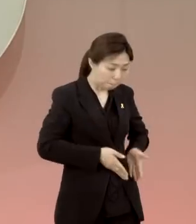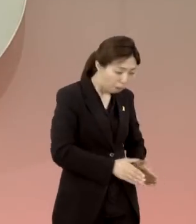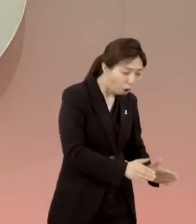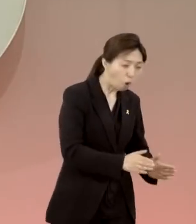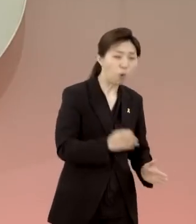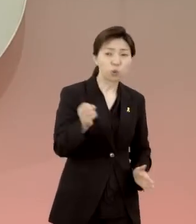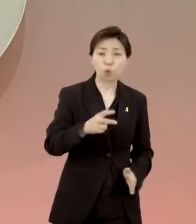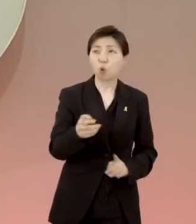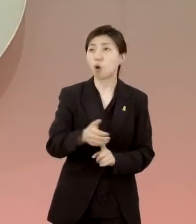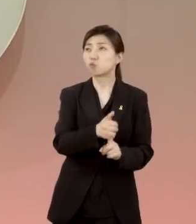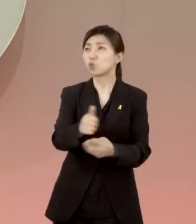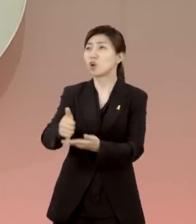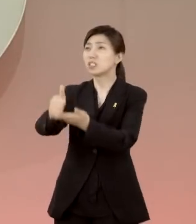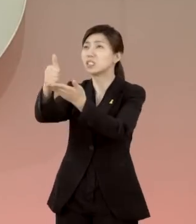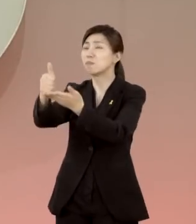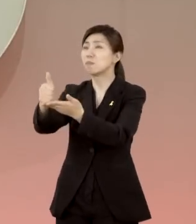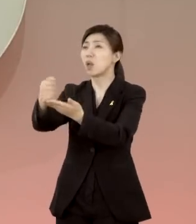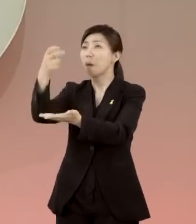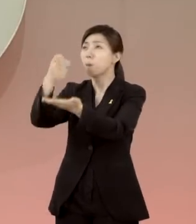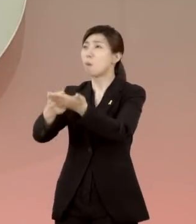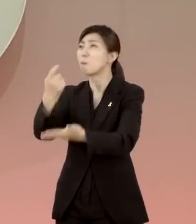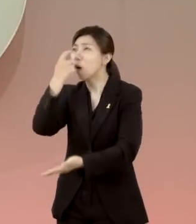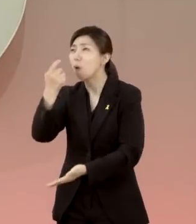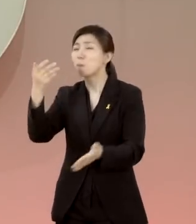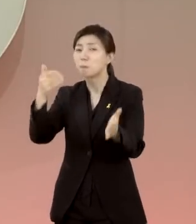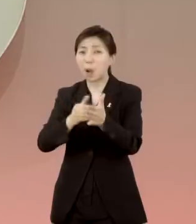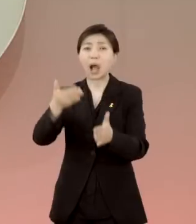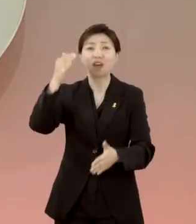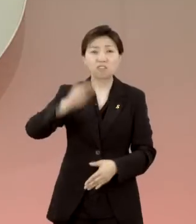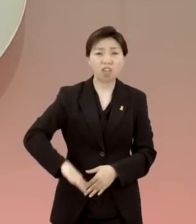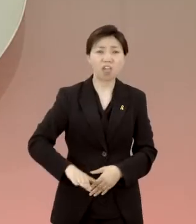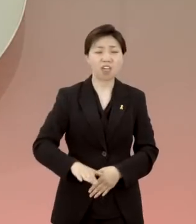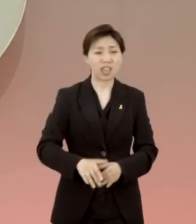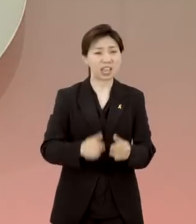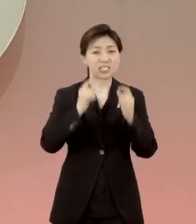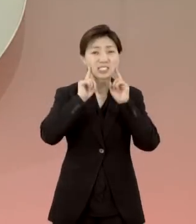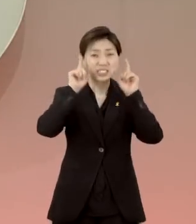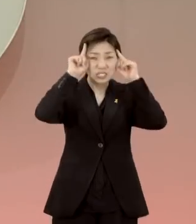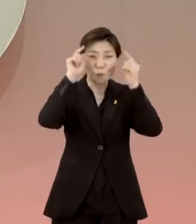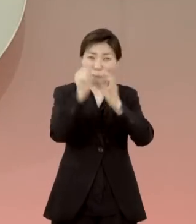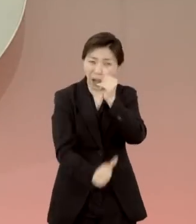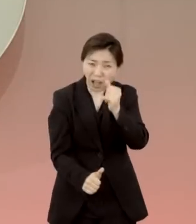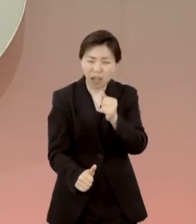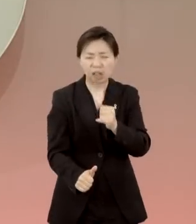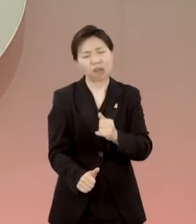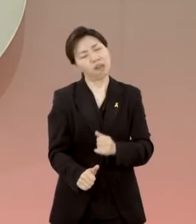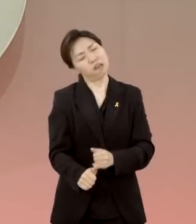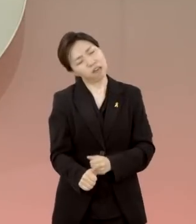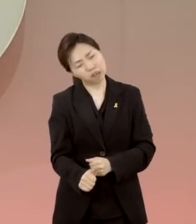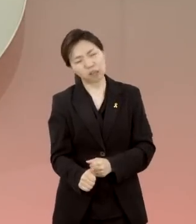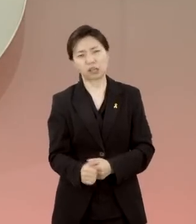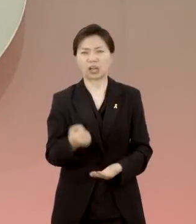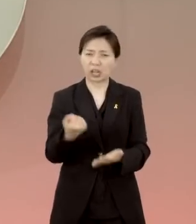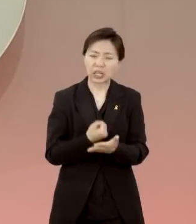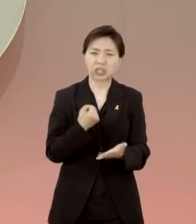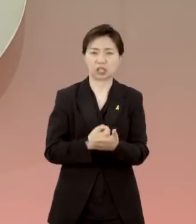분이 죽어서 지옥에 떨어져 버렸구나 여러분 이건 남 얘기가 아니에요